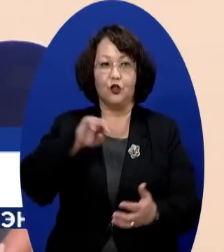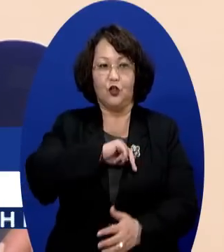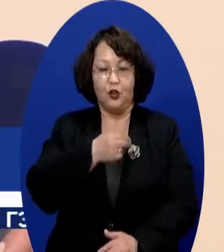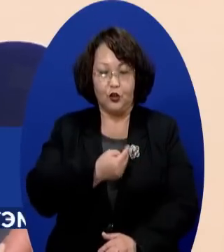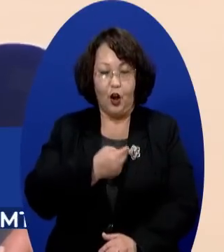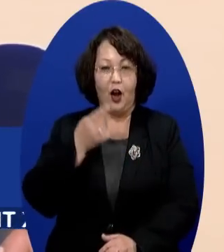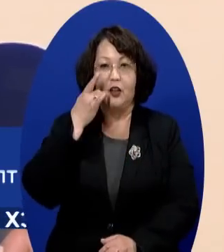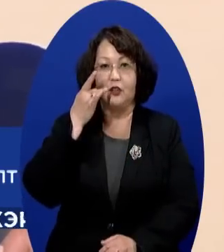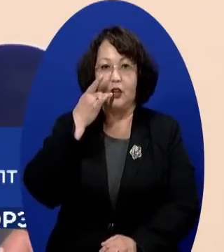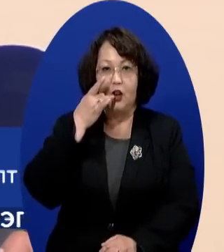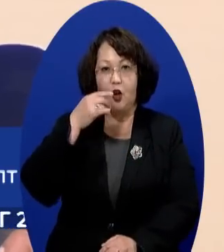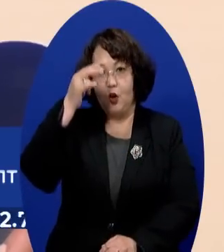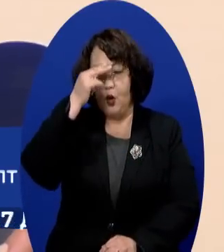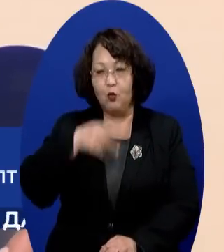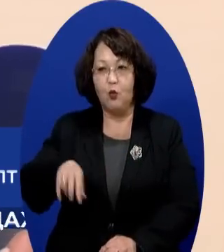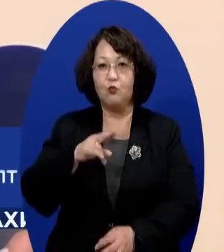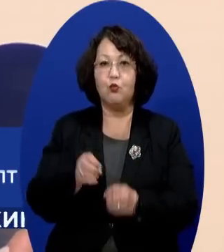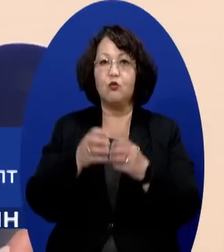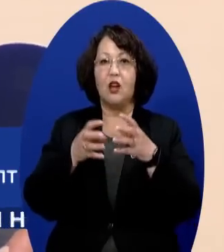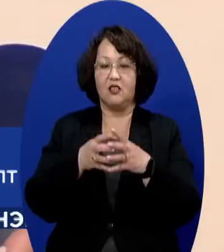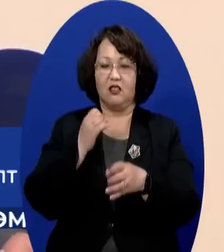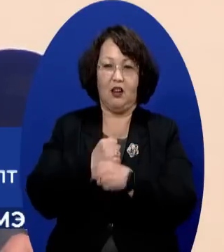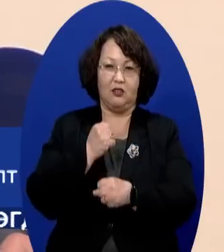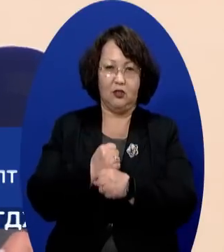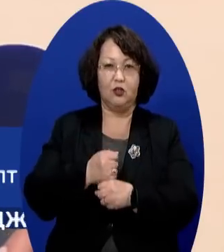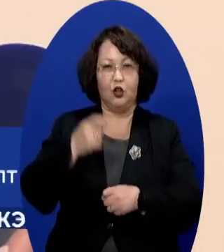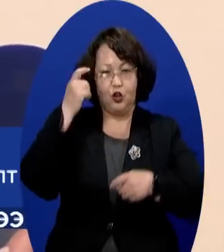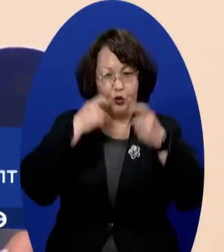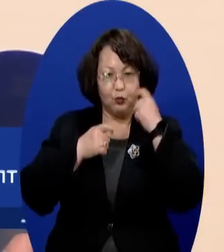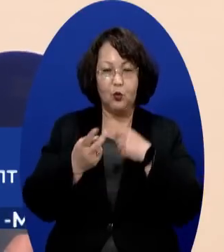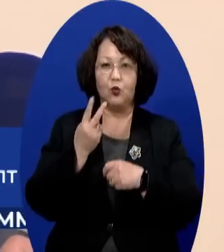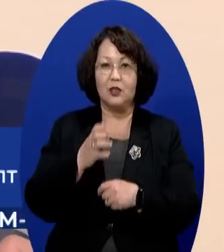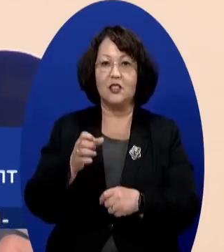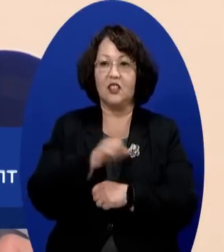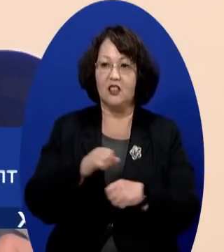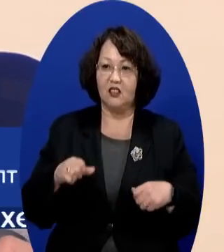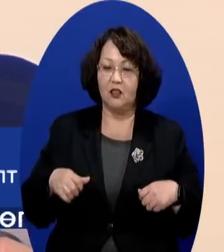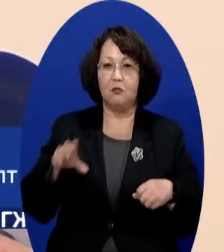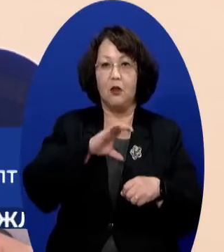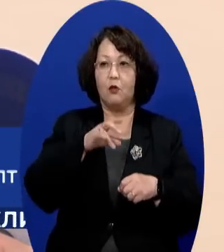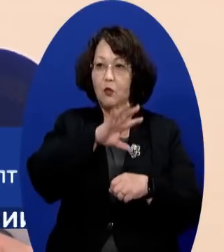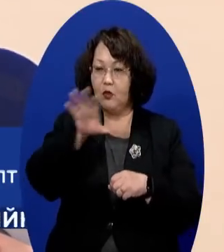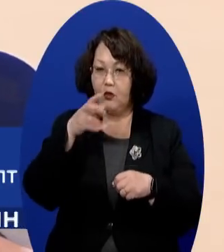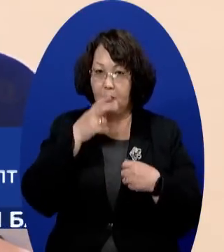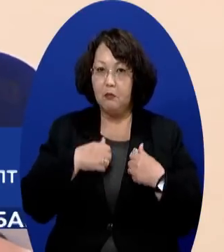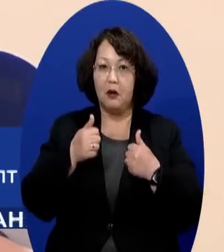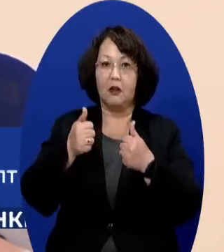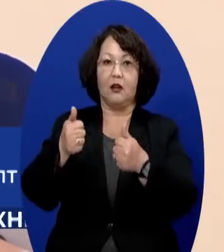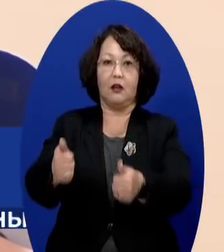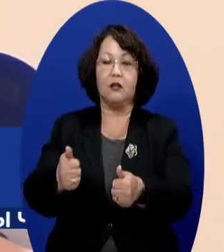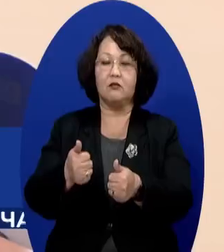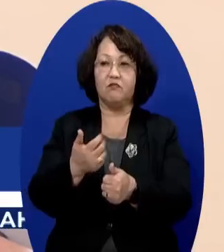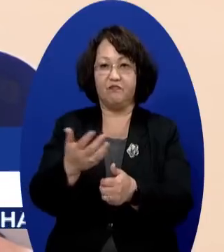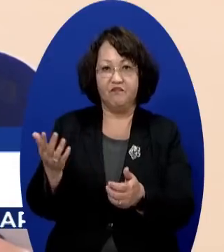хүүхдийн одоо бүтээсэн үүсийг одоо үрдэн одоо арт өмнөж албанж бахраж явдаг. Тэгээ энэ сайхан албанд одоо бас